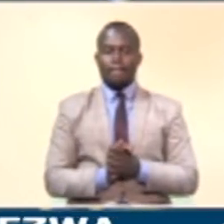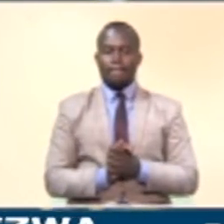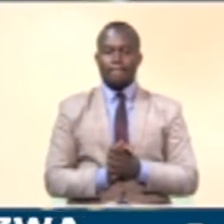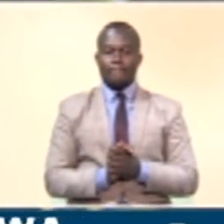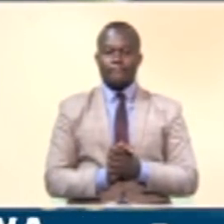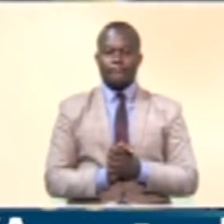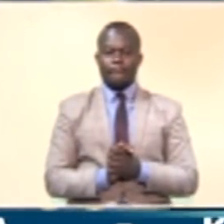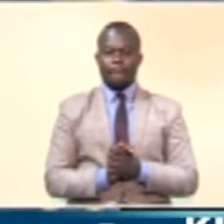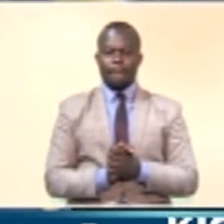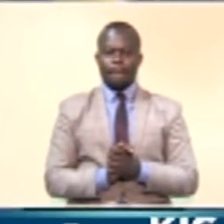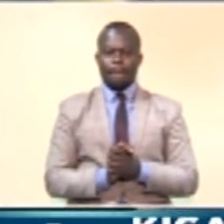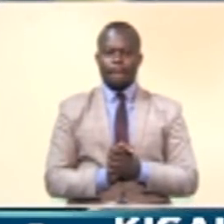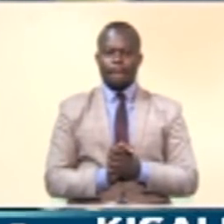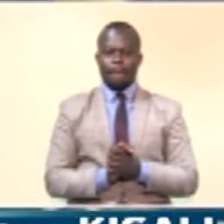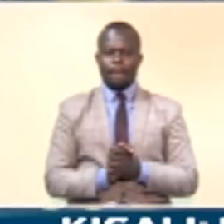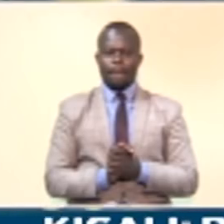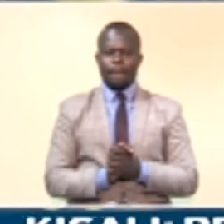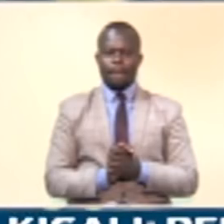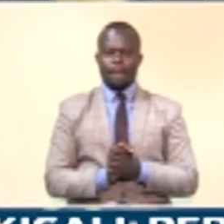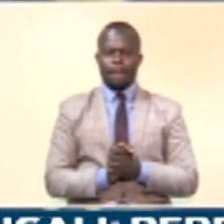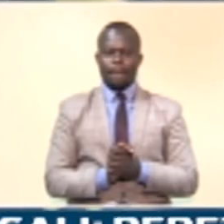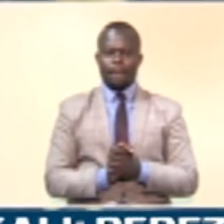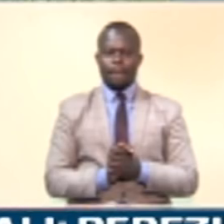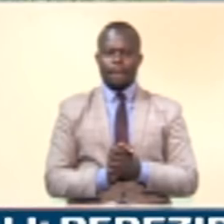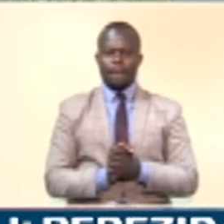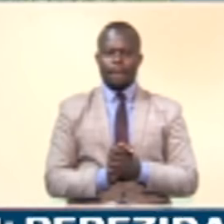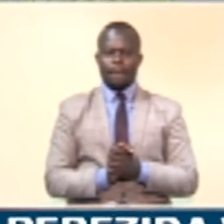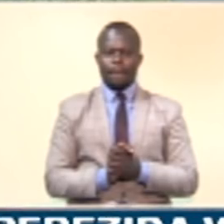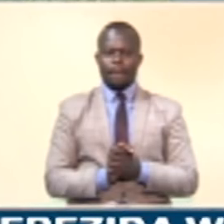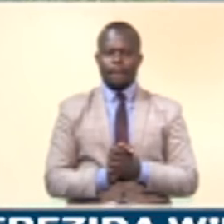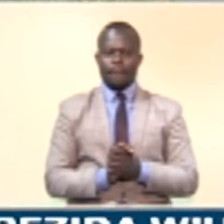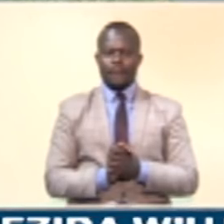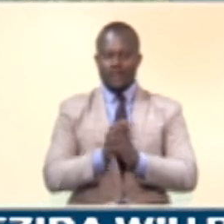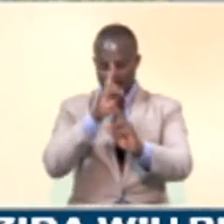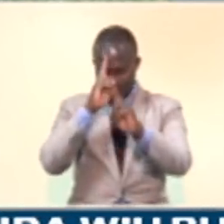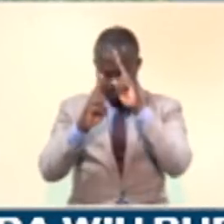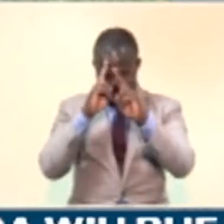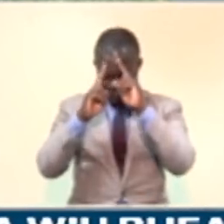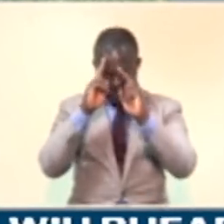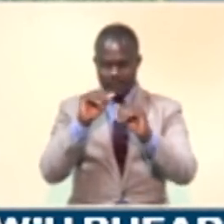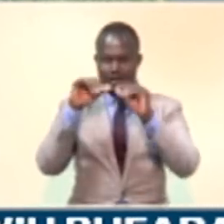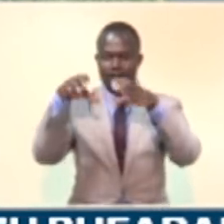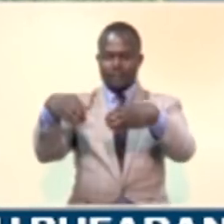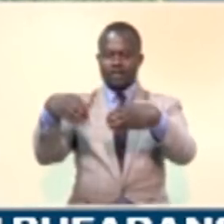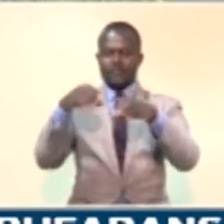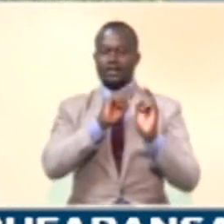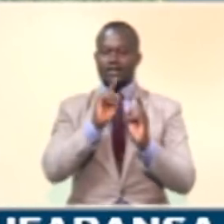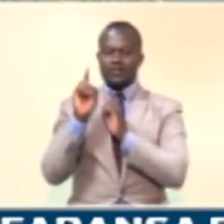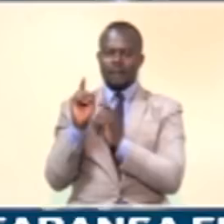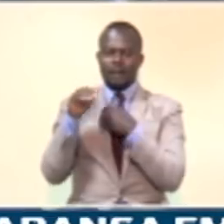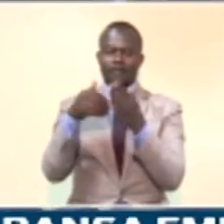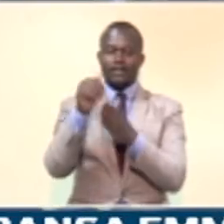Votre Excellence, la garde de donner devant vous, composée des éléments de la force de défense rwandaise. Avec la section